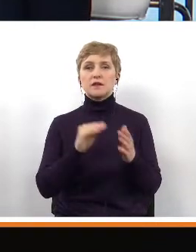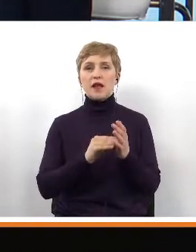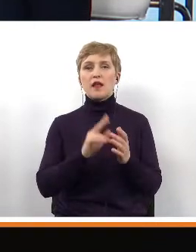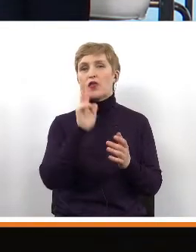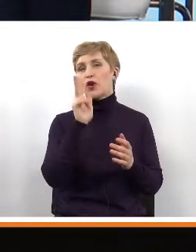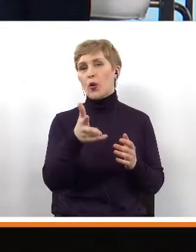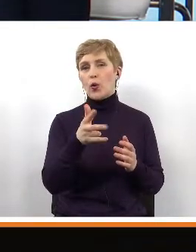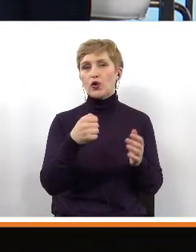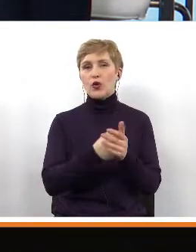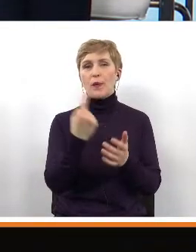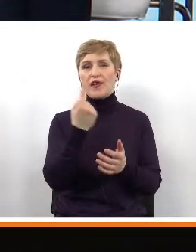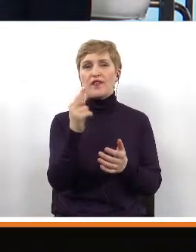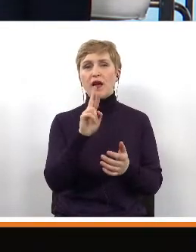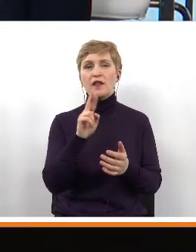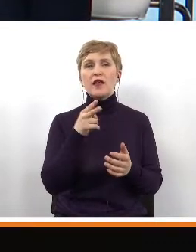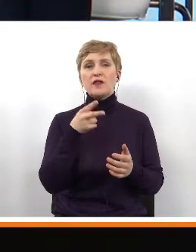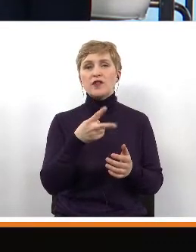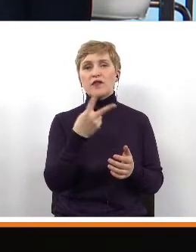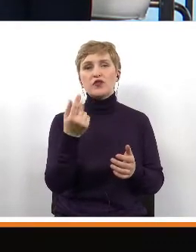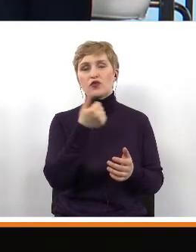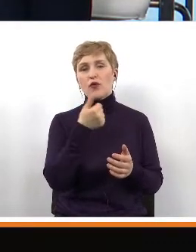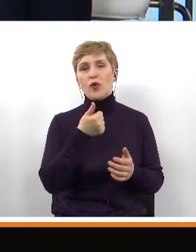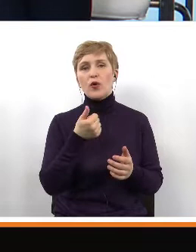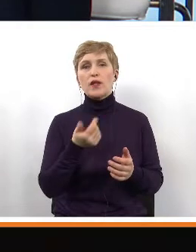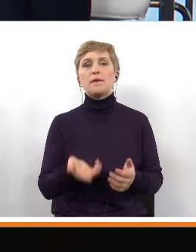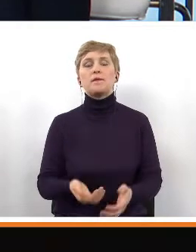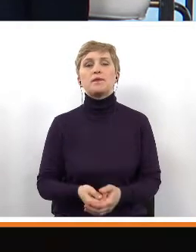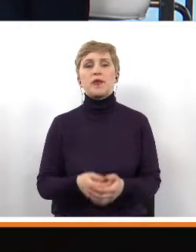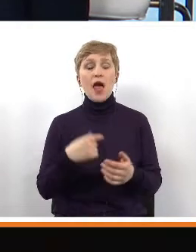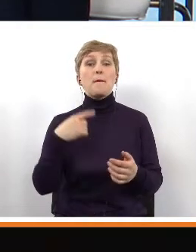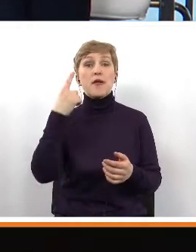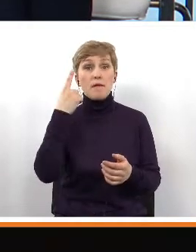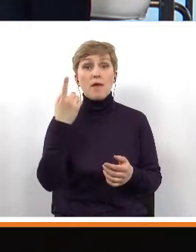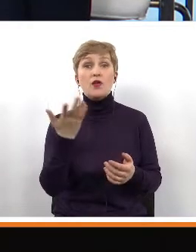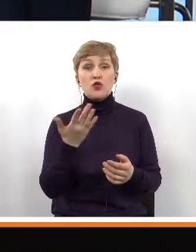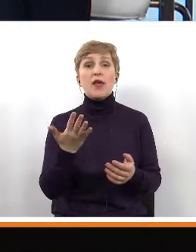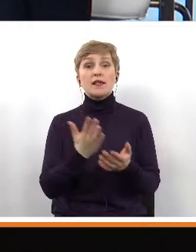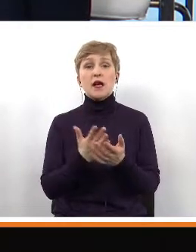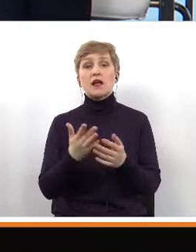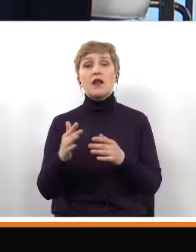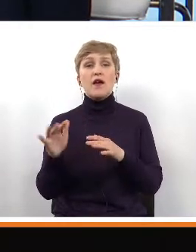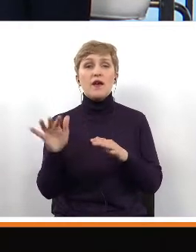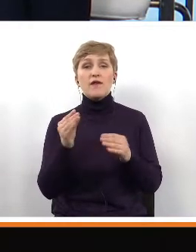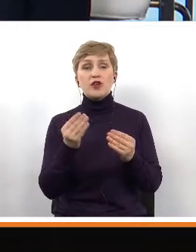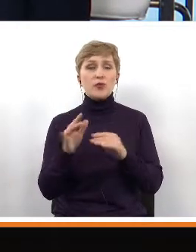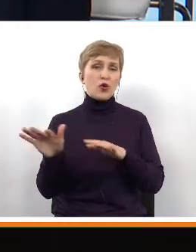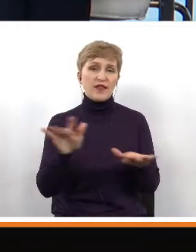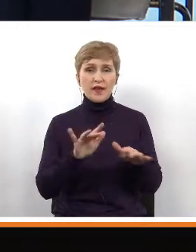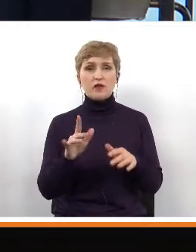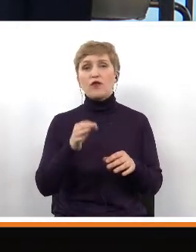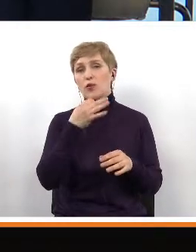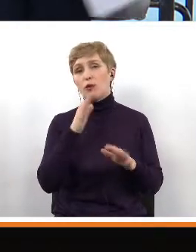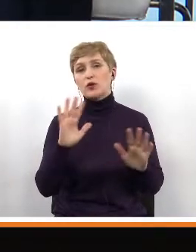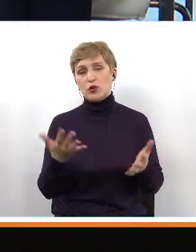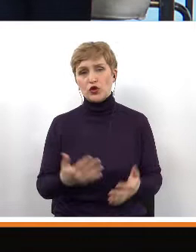то есть там до 1 января 2026 года, я тут вам, ну, я понимаю, что есть некоторые вещи, которые могут двигаться, но в любом случае, вот, ну,